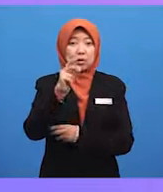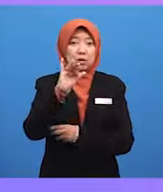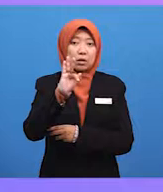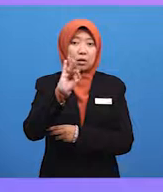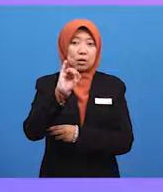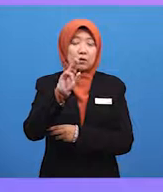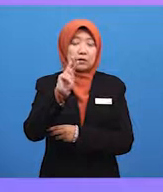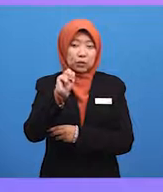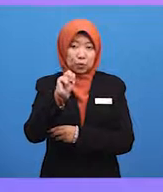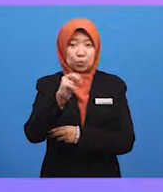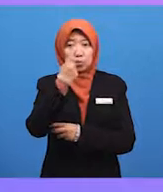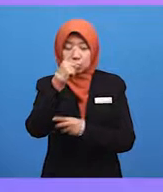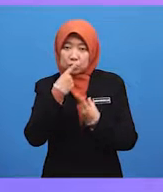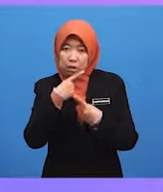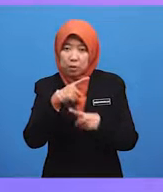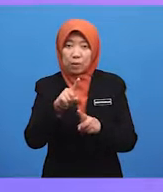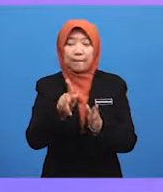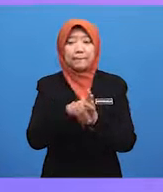kaum musyrikin yang melampau.